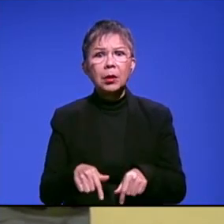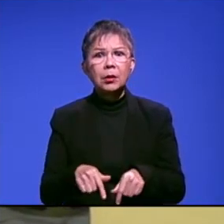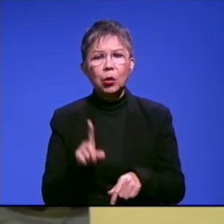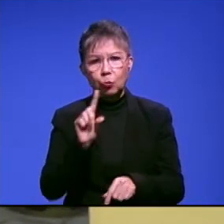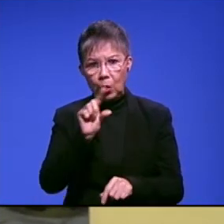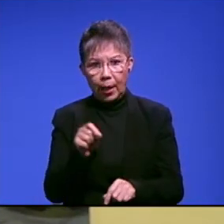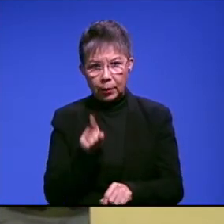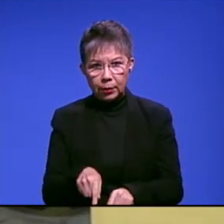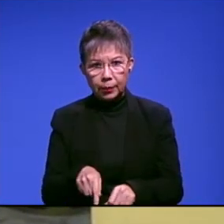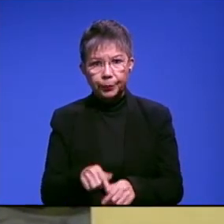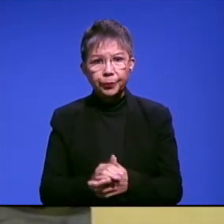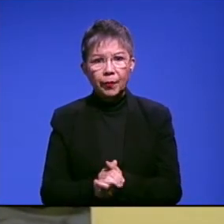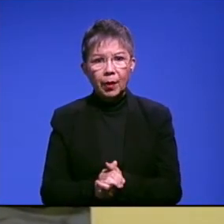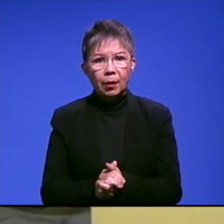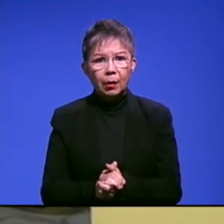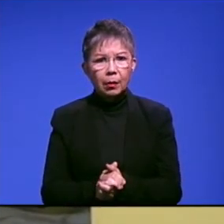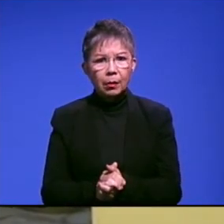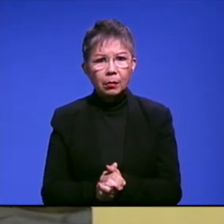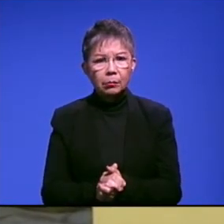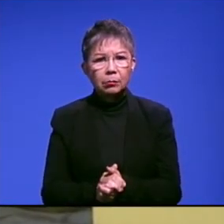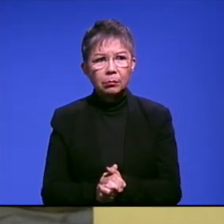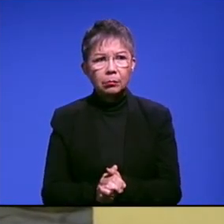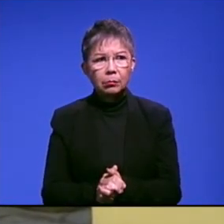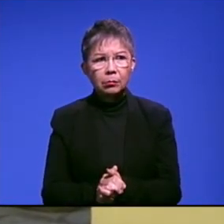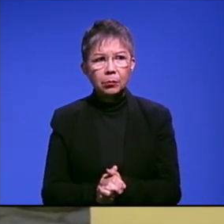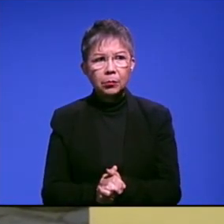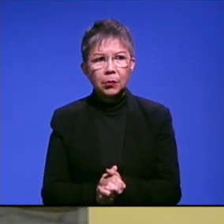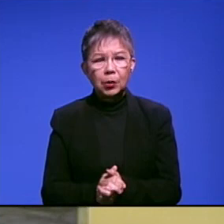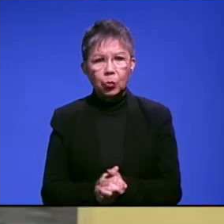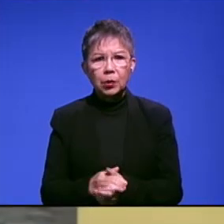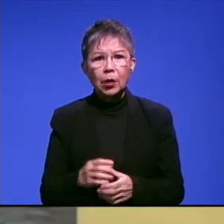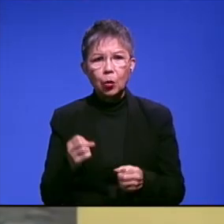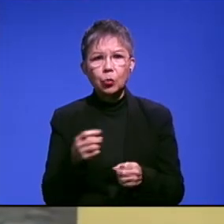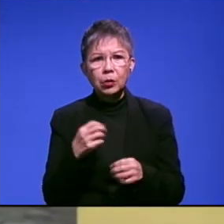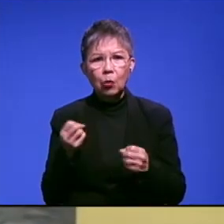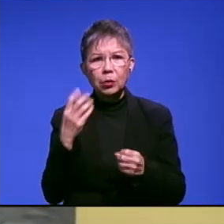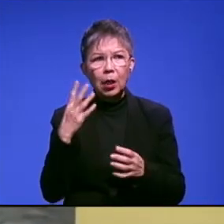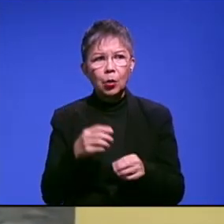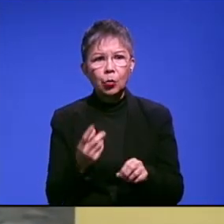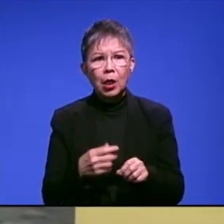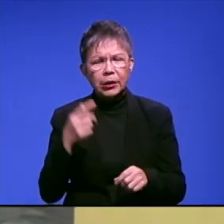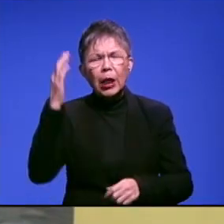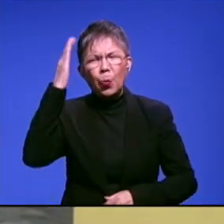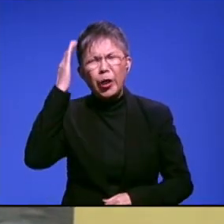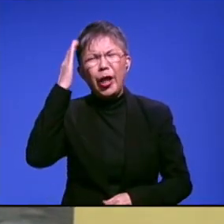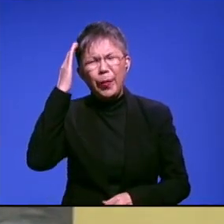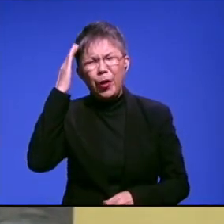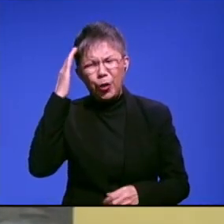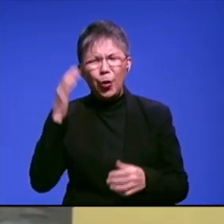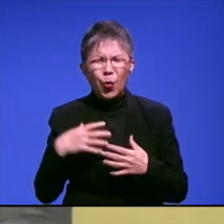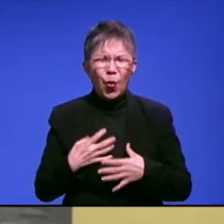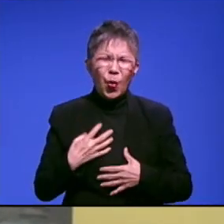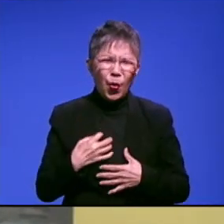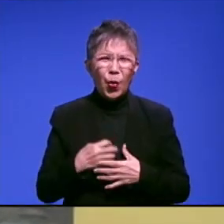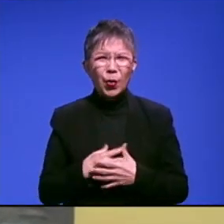ya, berarti nyampe ini 1 bulan. 1 bulan nyala terus ya? Iya, sehingga juga kepikiran juga gitu. Kepikiran juga?